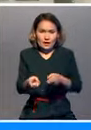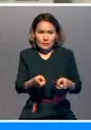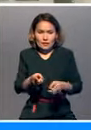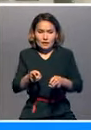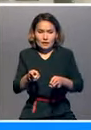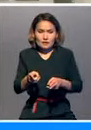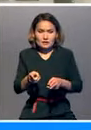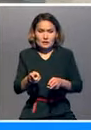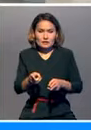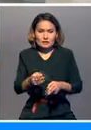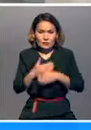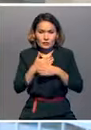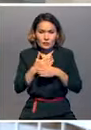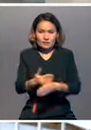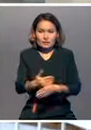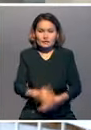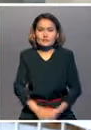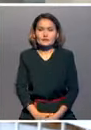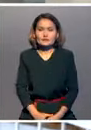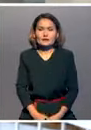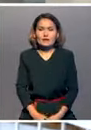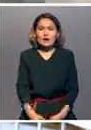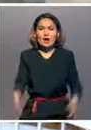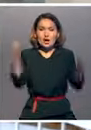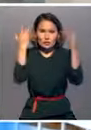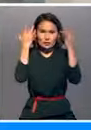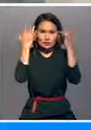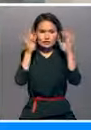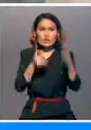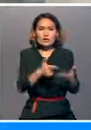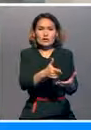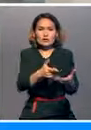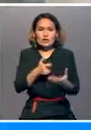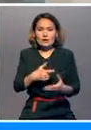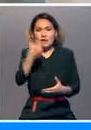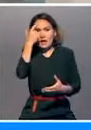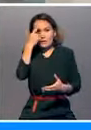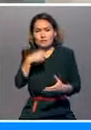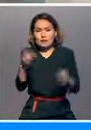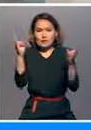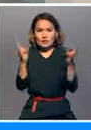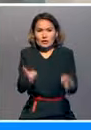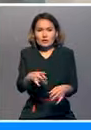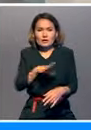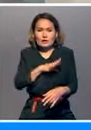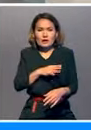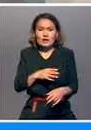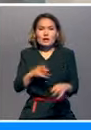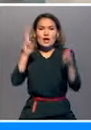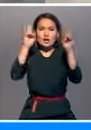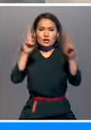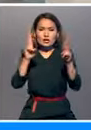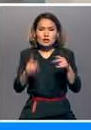оқ сырттан өтіп кеткен. Неправильно обращение с оружием, нарушение мер. Сарбаздың қаруды дұрыс қолданбағаны белгілі болып, қауіпсіздік шараларын